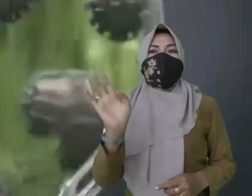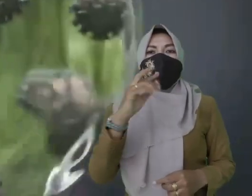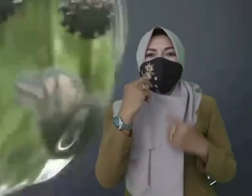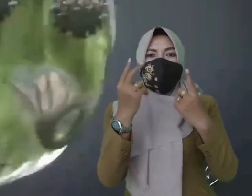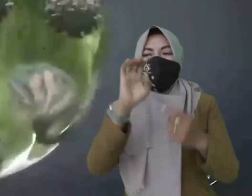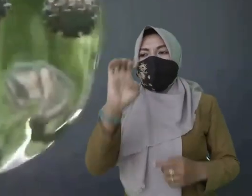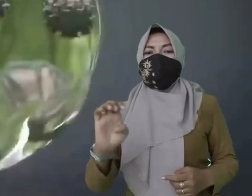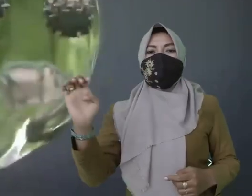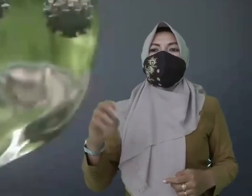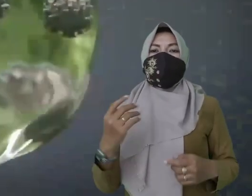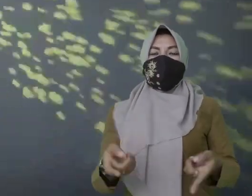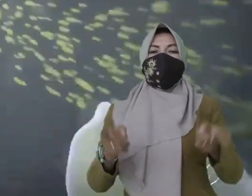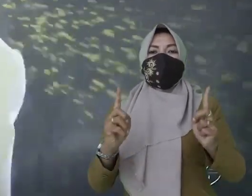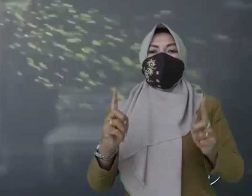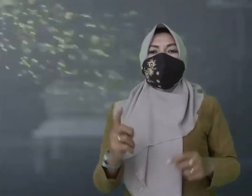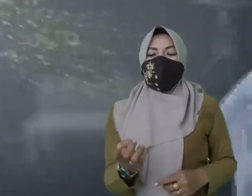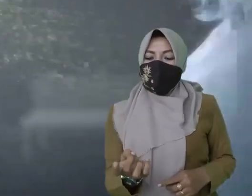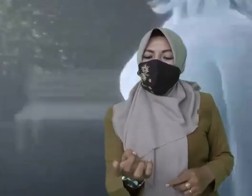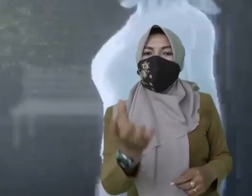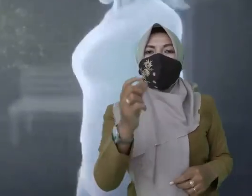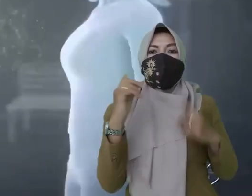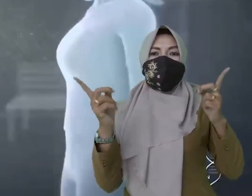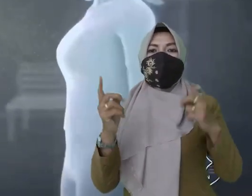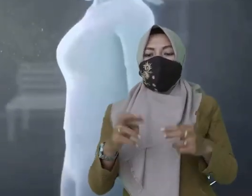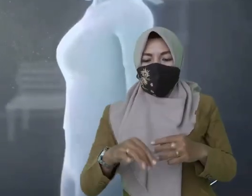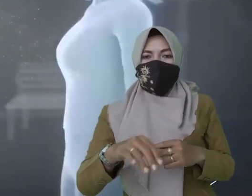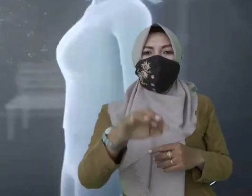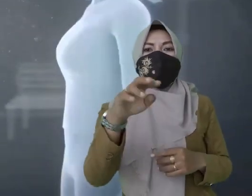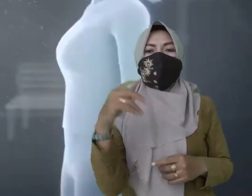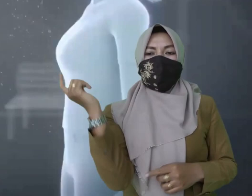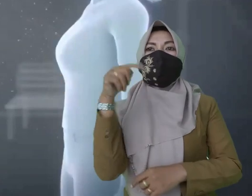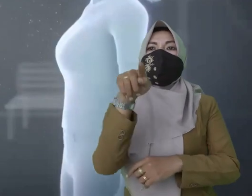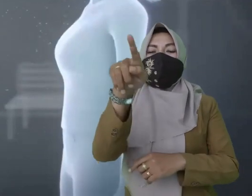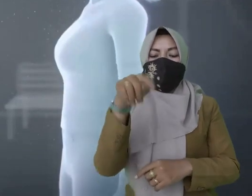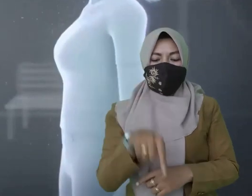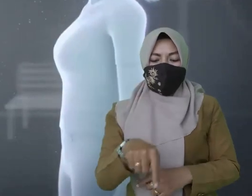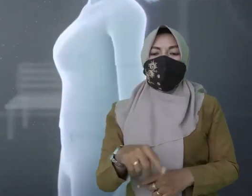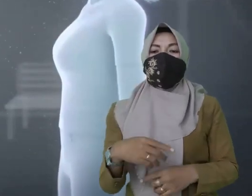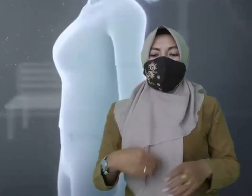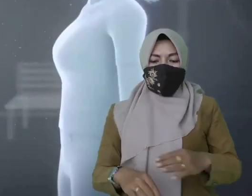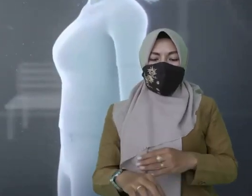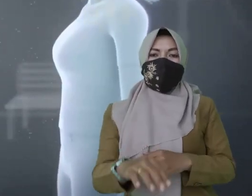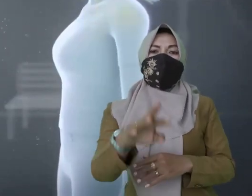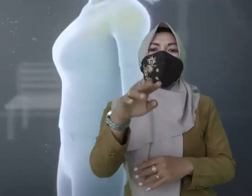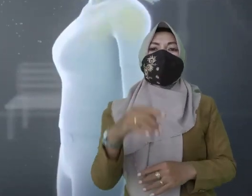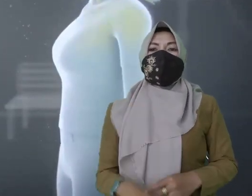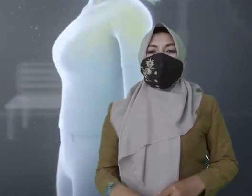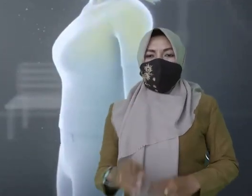namanya mikroskop elektron. Kemudian sangat menular, sudah sangat kecil, sangat menular. Nah, itulah yang